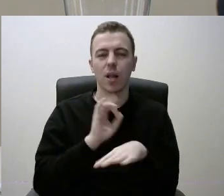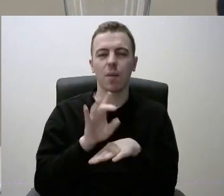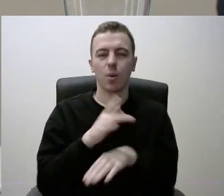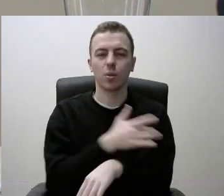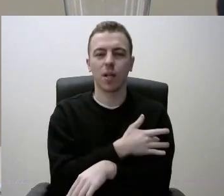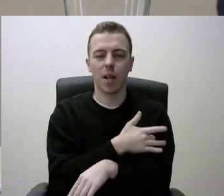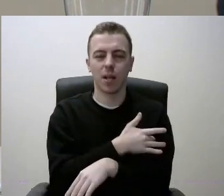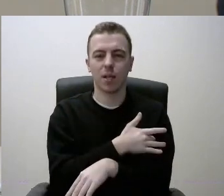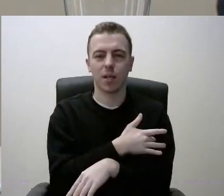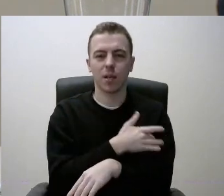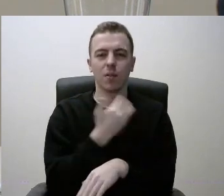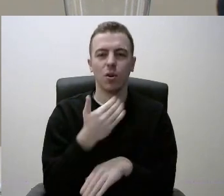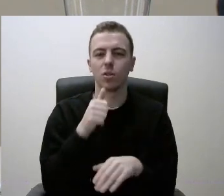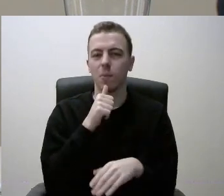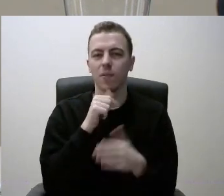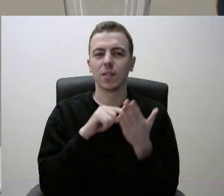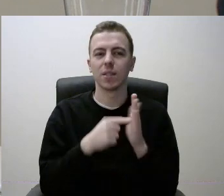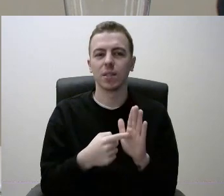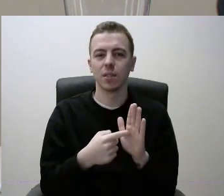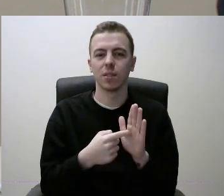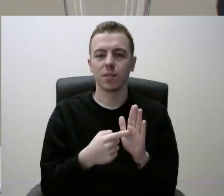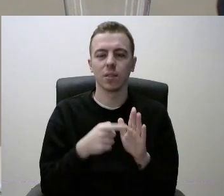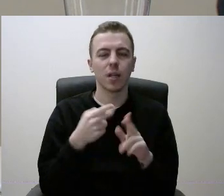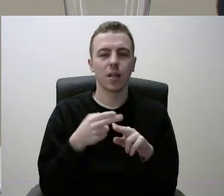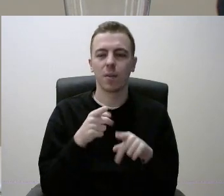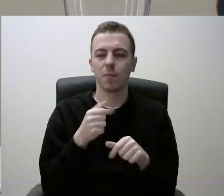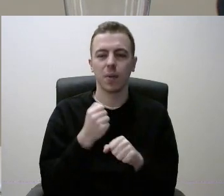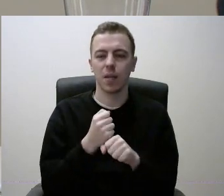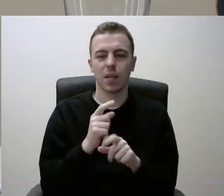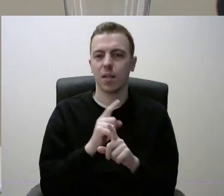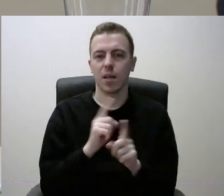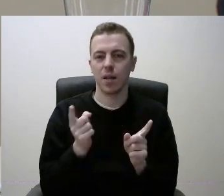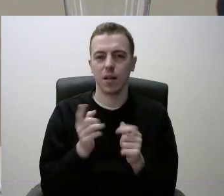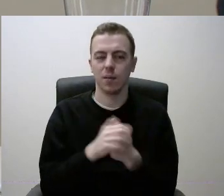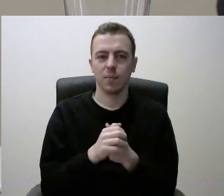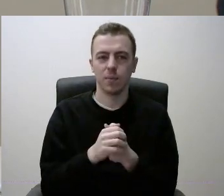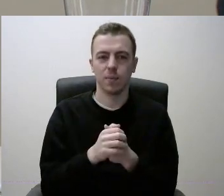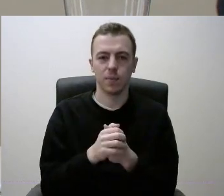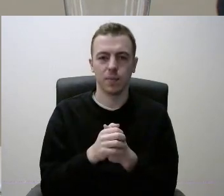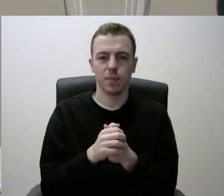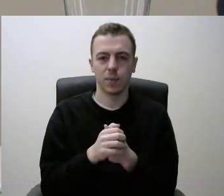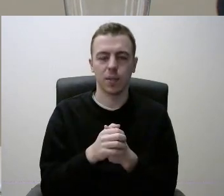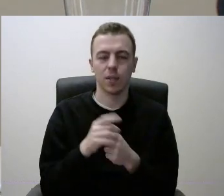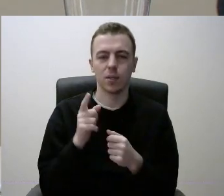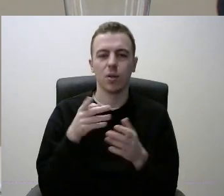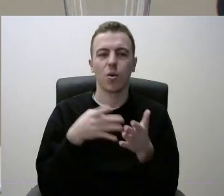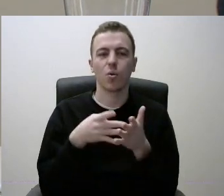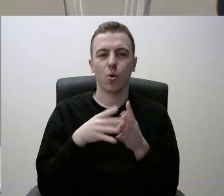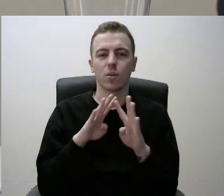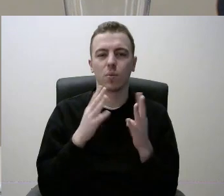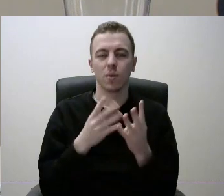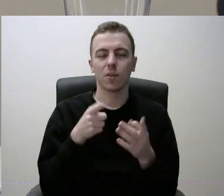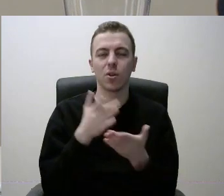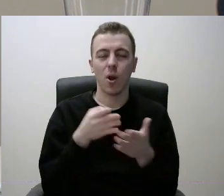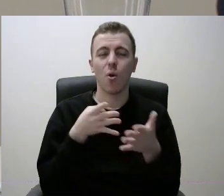matytas pavyzdys galbūt kaip neturėtų veikti sistema, kadangi iš esmės kontrolės komitetas, jis yra kontrolės